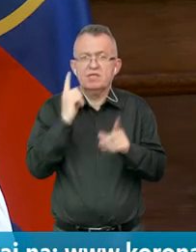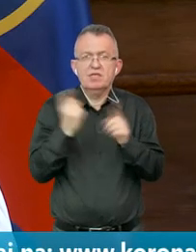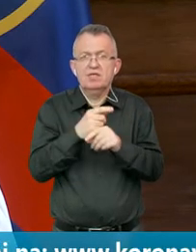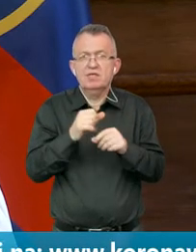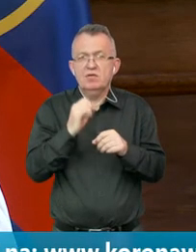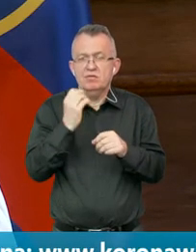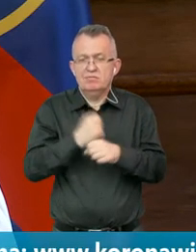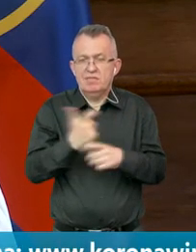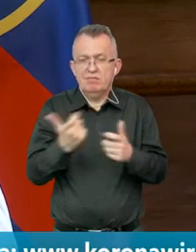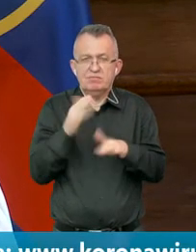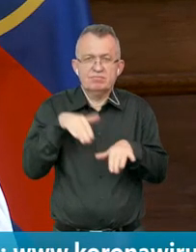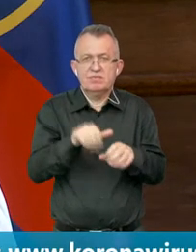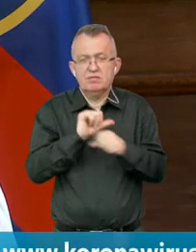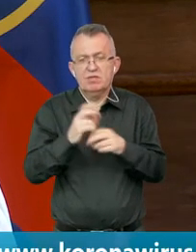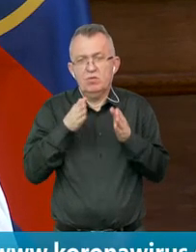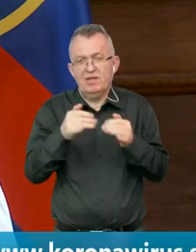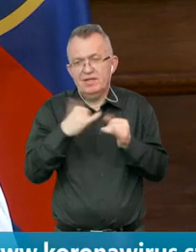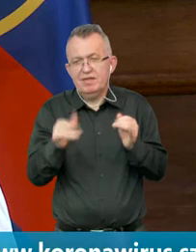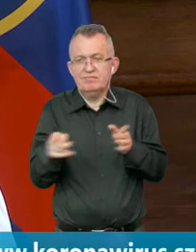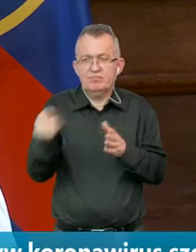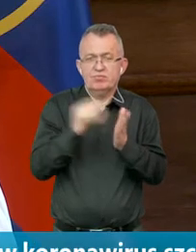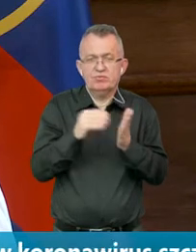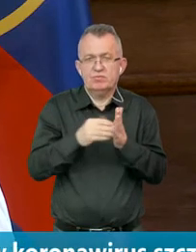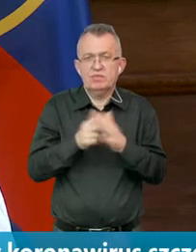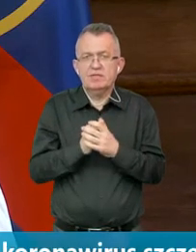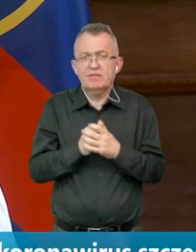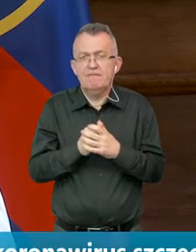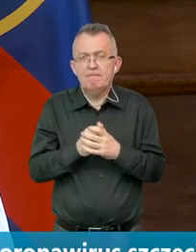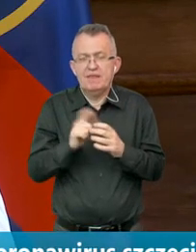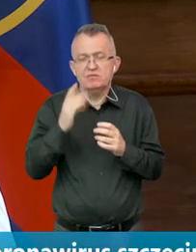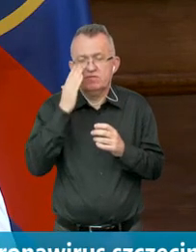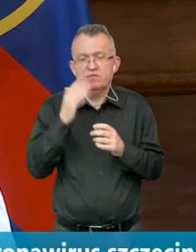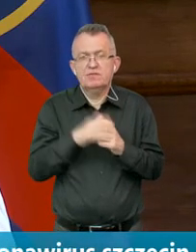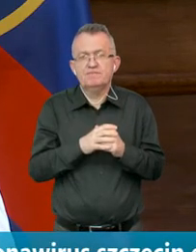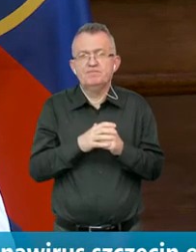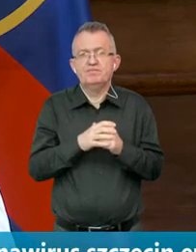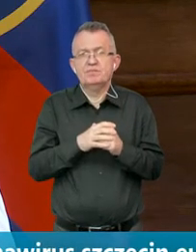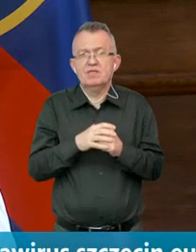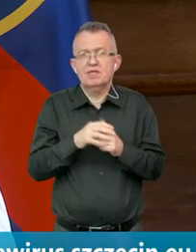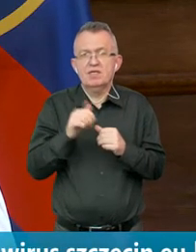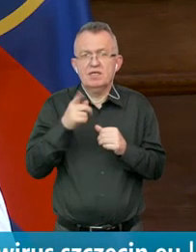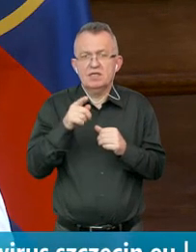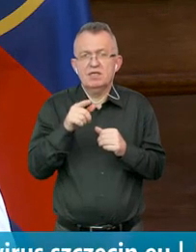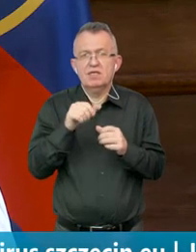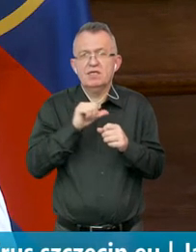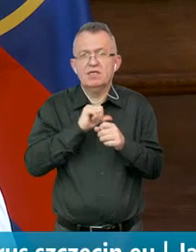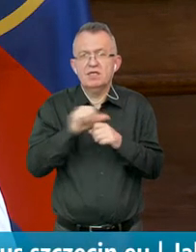niedługo się rozsypie. Przydałaby się jakaś alternatywa dla tej ulicy. Pani Patrycjo, z tego co wiem, to jesteśmy mniej więcej w timingu.